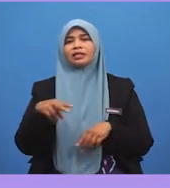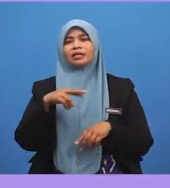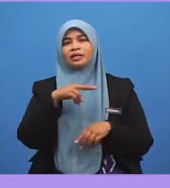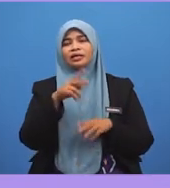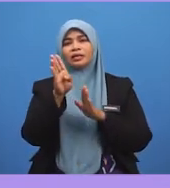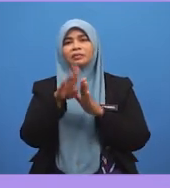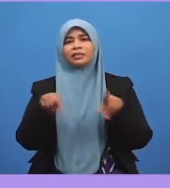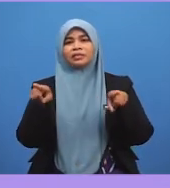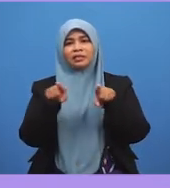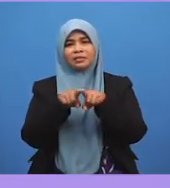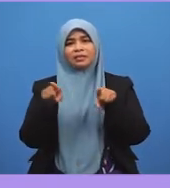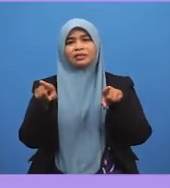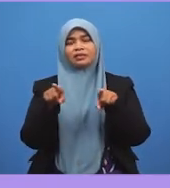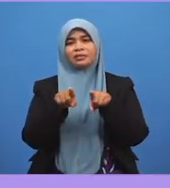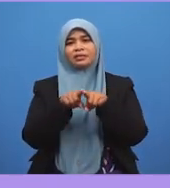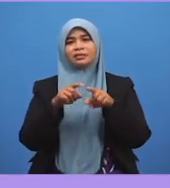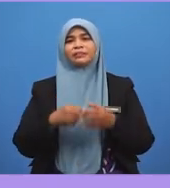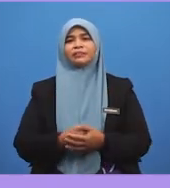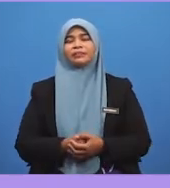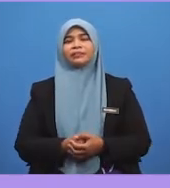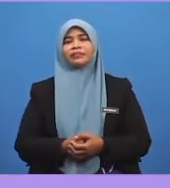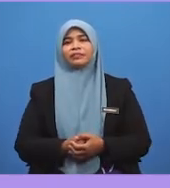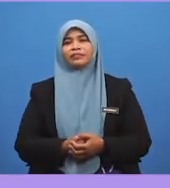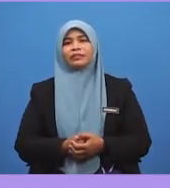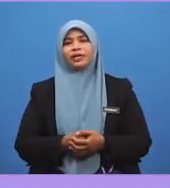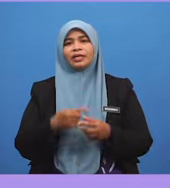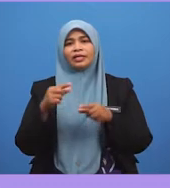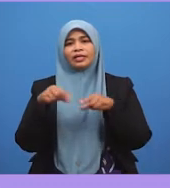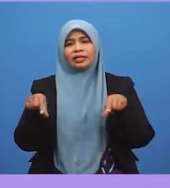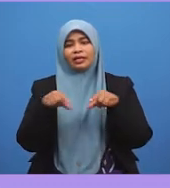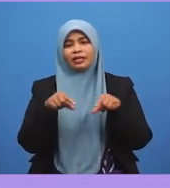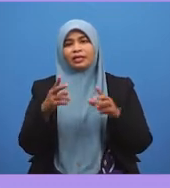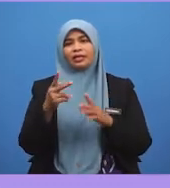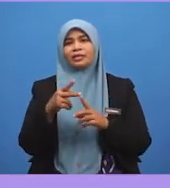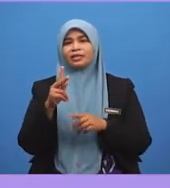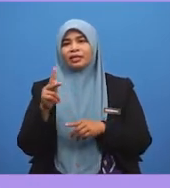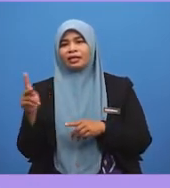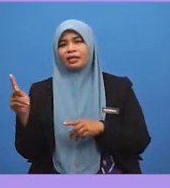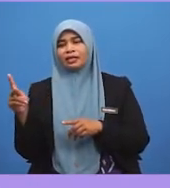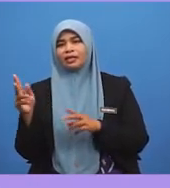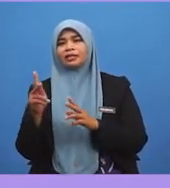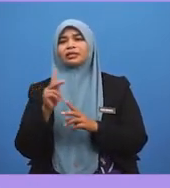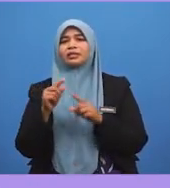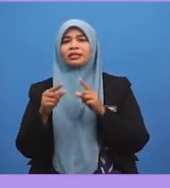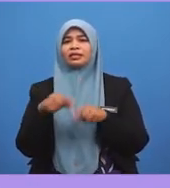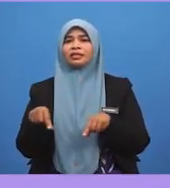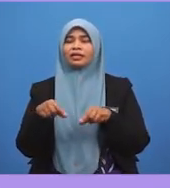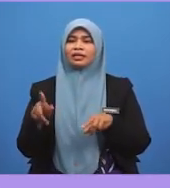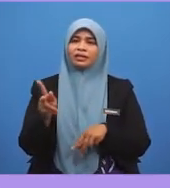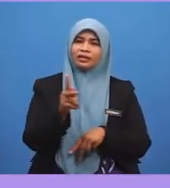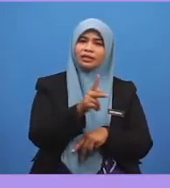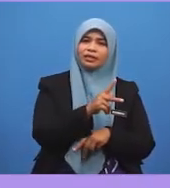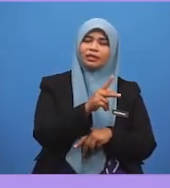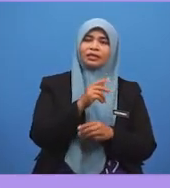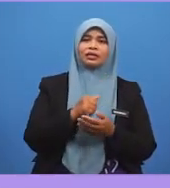gerakkan kaki bersama-sama. Gerak ke kanan, gerak ke